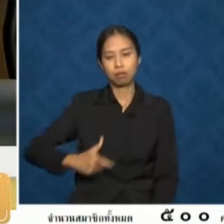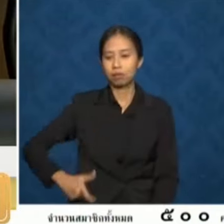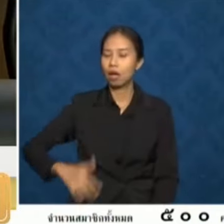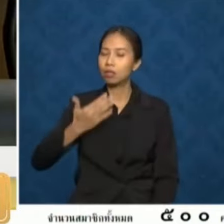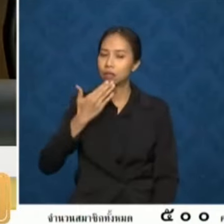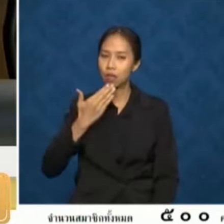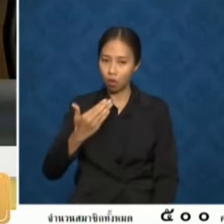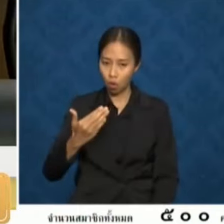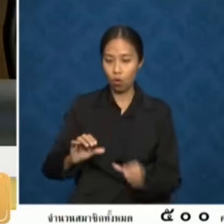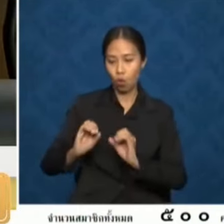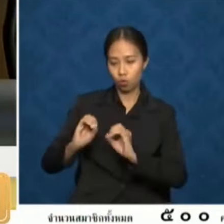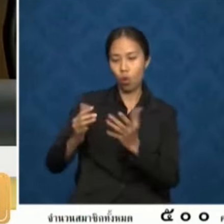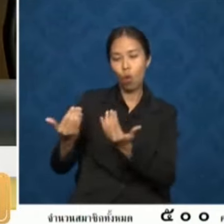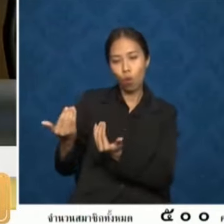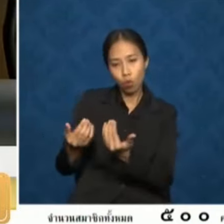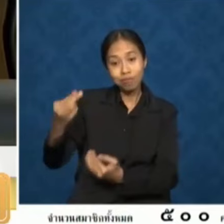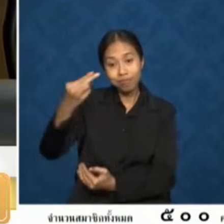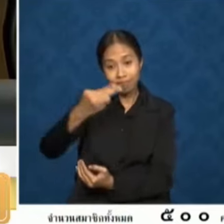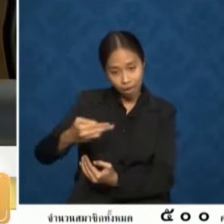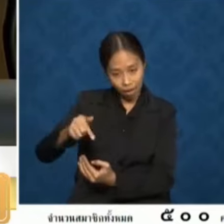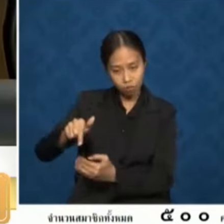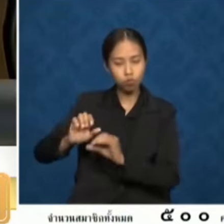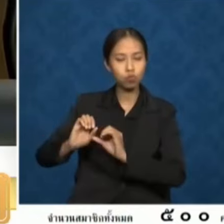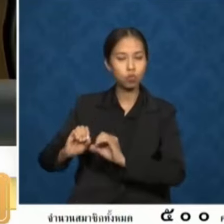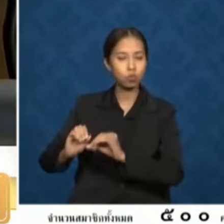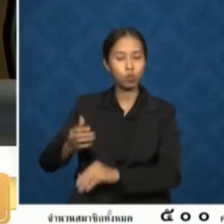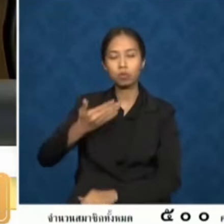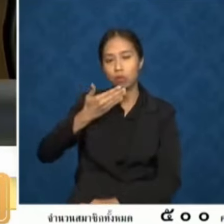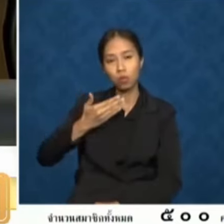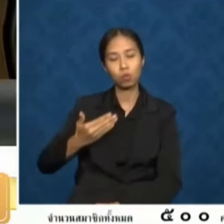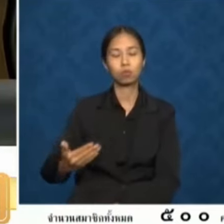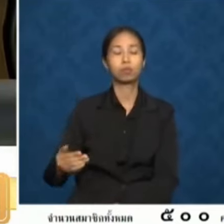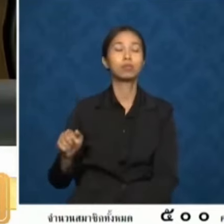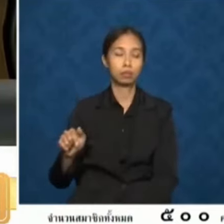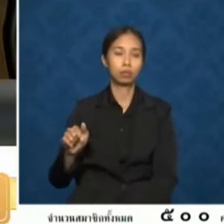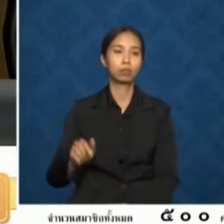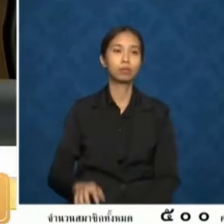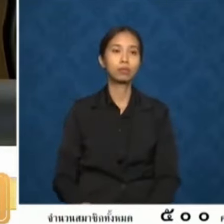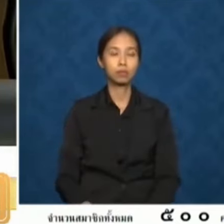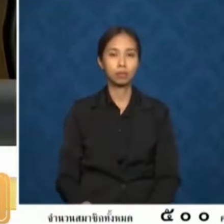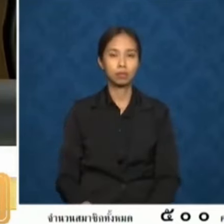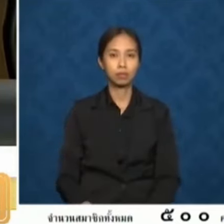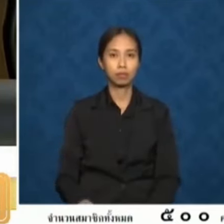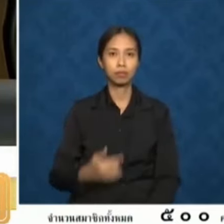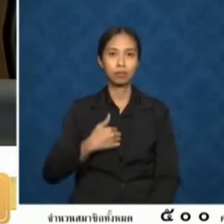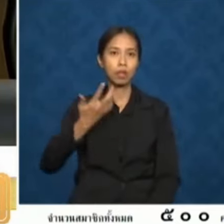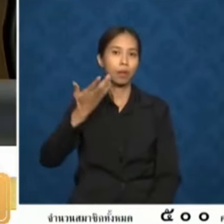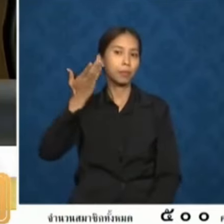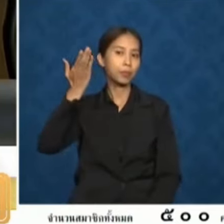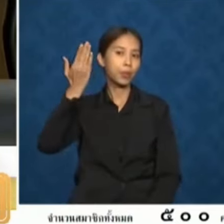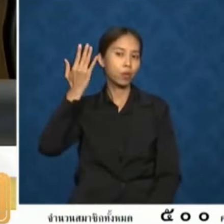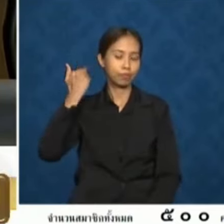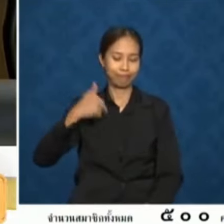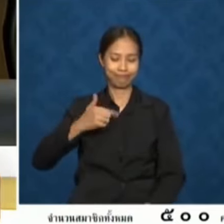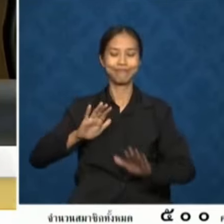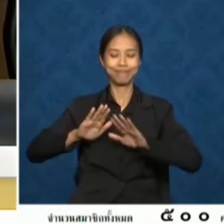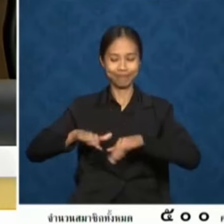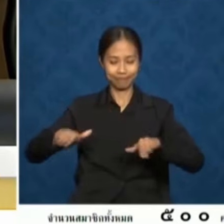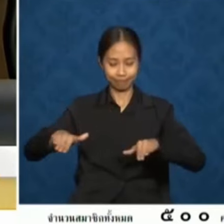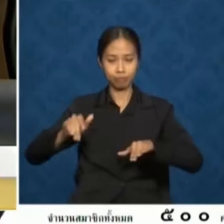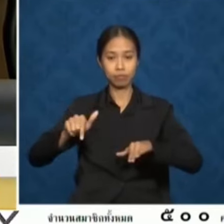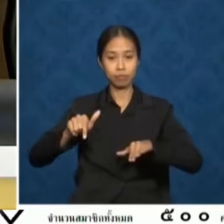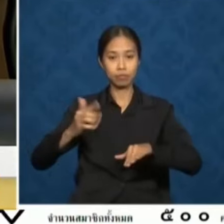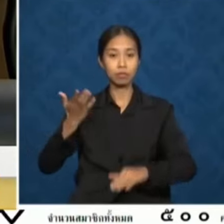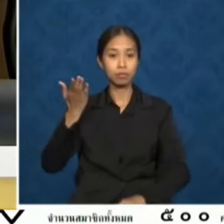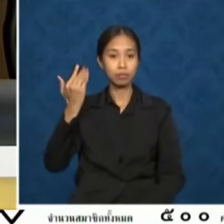อดแล้วก็สอนลูกสอนหลานตลอดเวลาท่านประธานครับตอนผมเป็นเด็กนักเรียนพระ